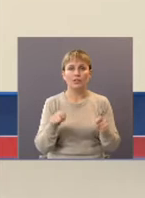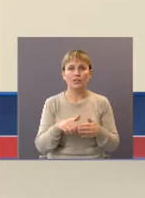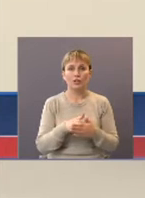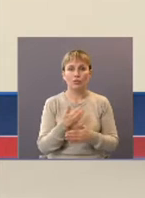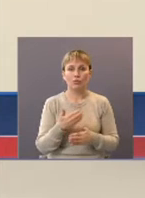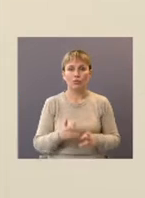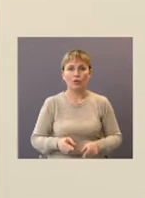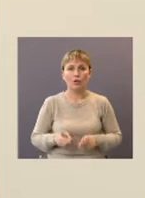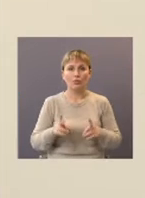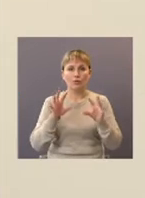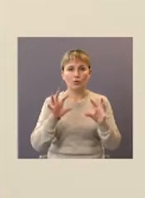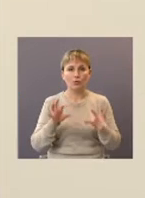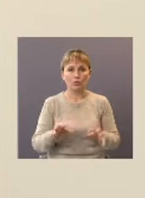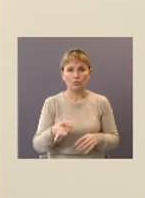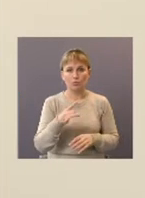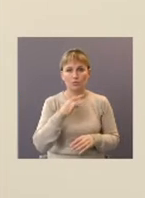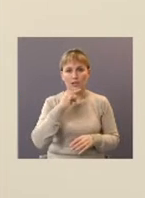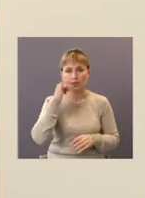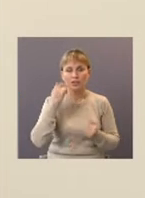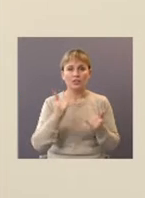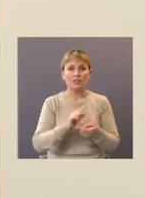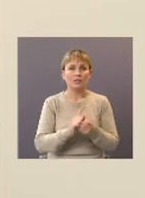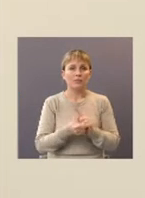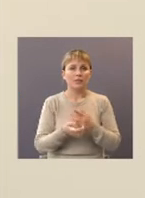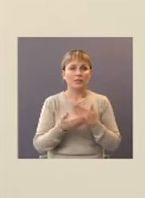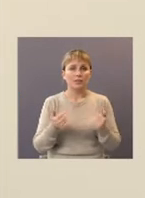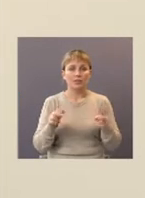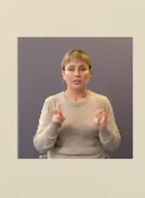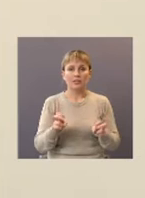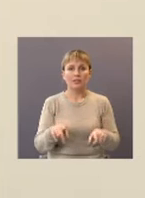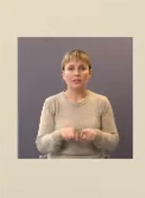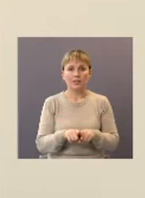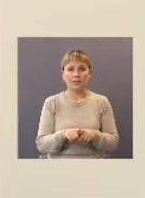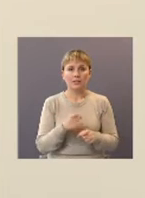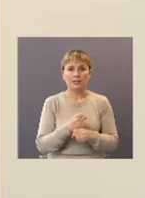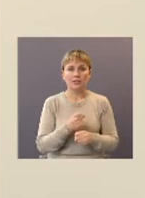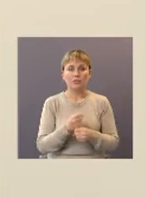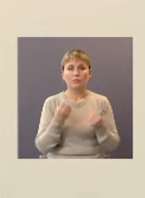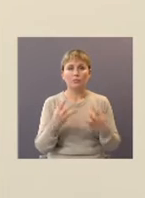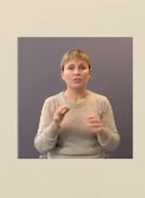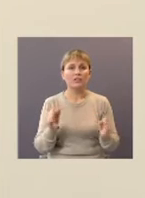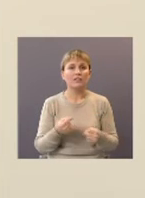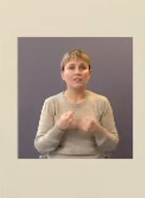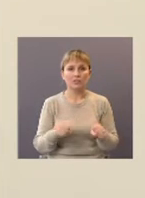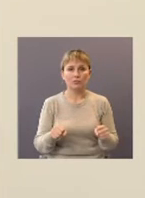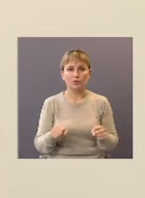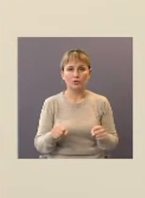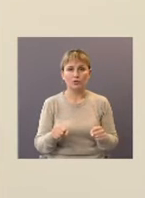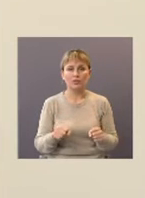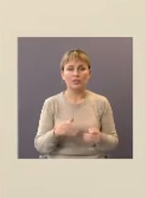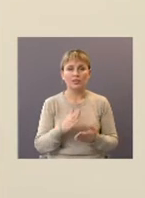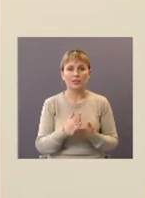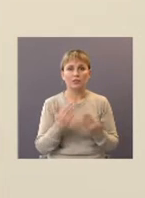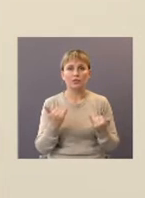уголовного кодекса в Казахстане. Сейчас мы изменили понятие рецидива, и вот такие перекосы, они просто невозможны. Есть